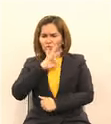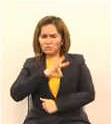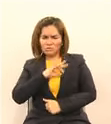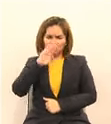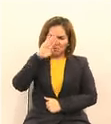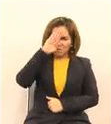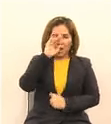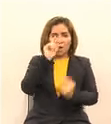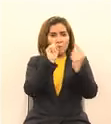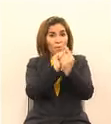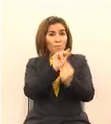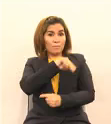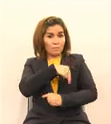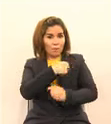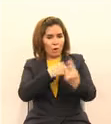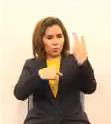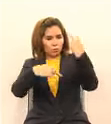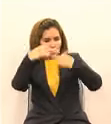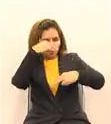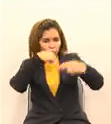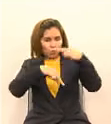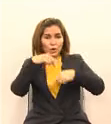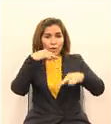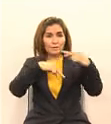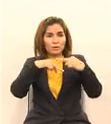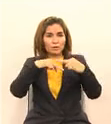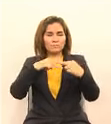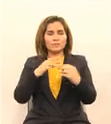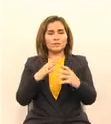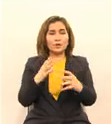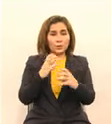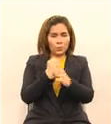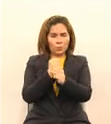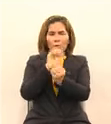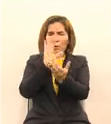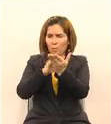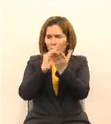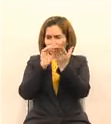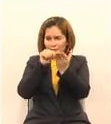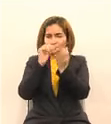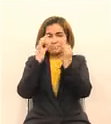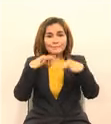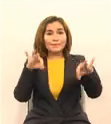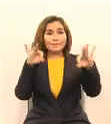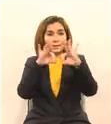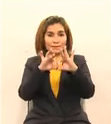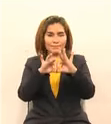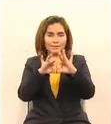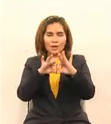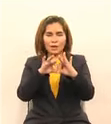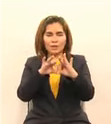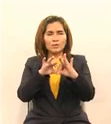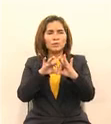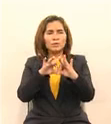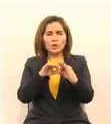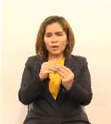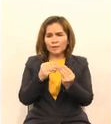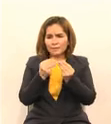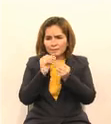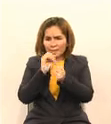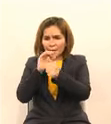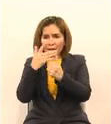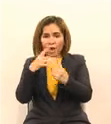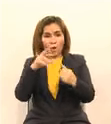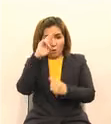ไปที่โรงพยาบาลพบเจ้าหน้าที่เพื่อได้รับการตรวจนะครับสิ่งเหล่านี้เนี่ยเป็นหัวใจสำคัญอันหนึ่งที่ทำให้ในหลายพื้นที่เราควบคุมโรค